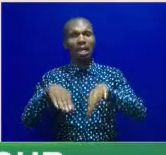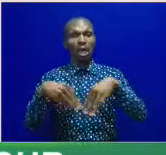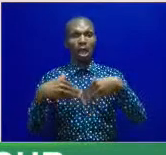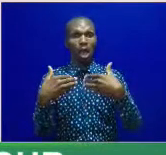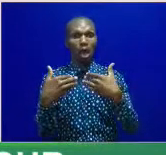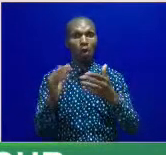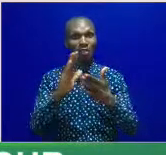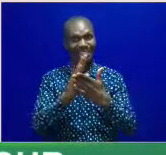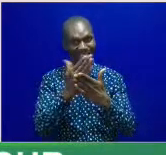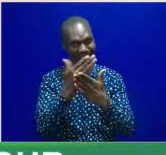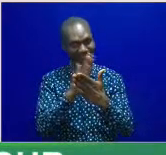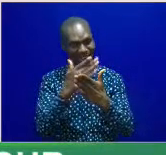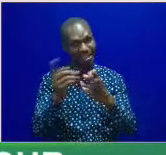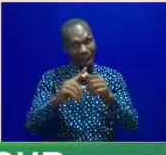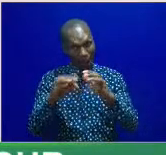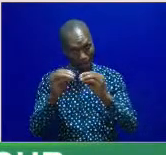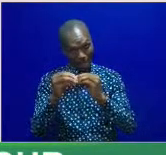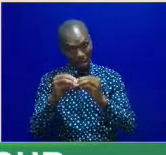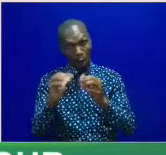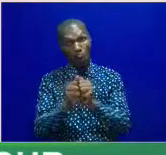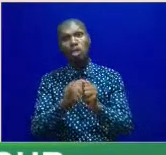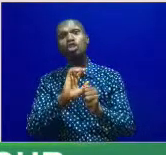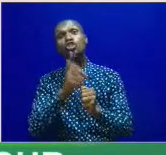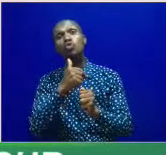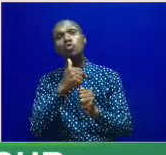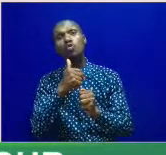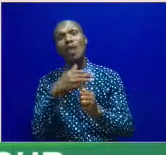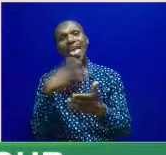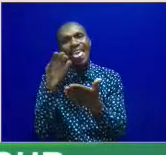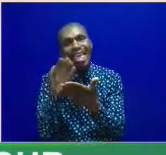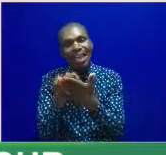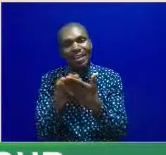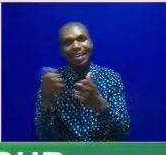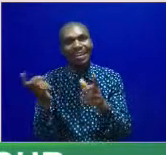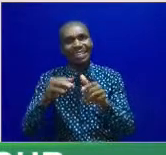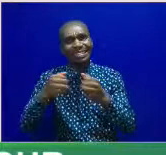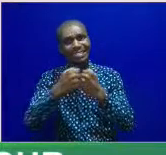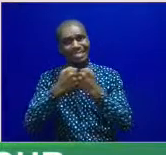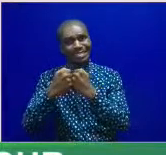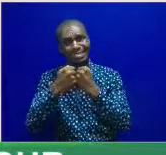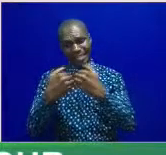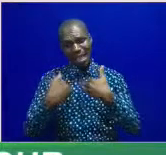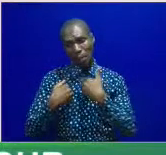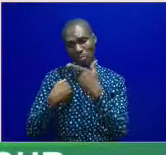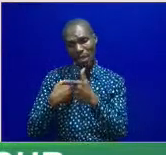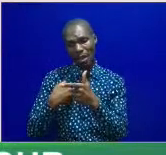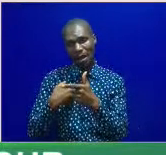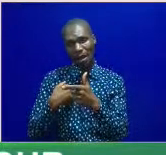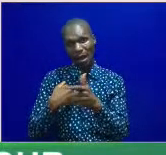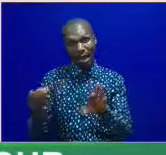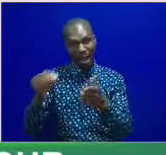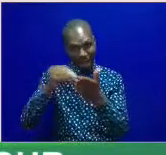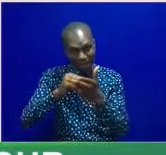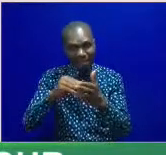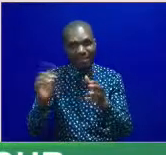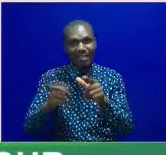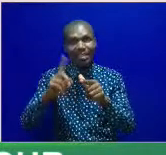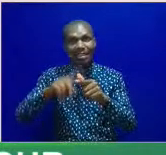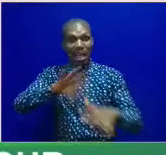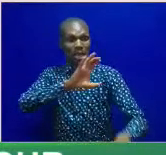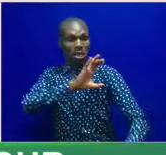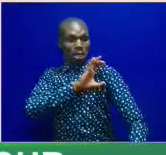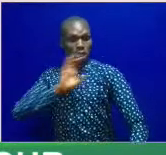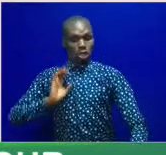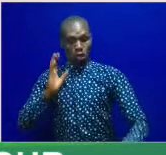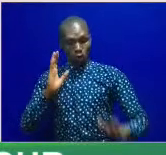yogo sanga na bayo kumera na nabalia abale biroli na bayo gobali babe iliba wetera emechando au au. Nanya naboni go aba komishona abu